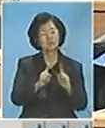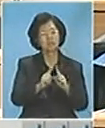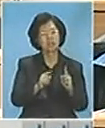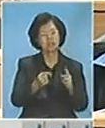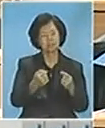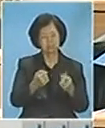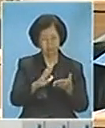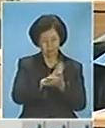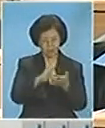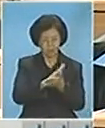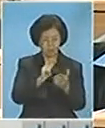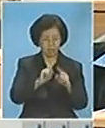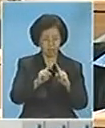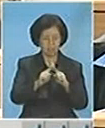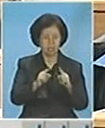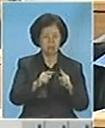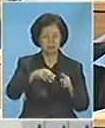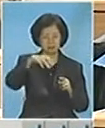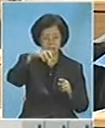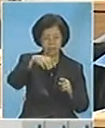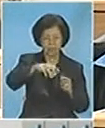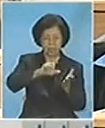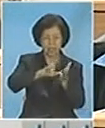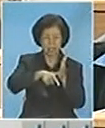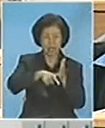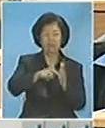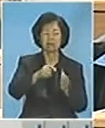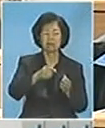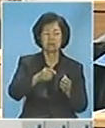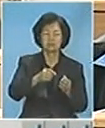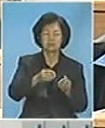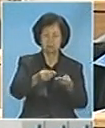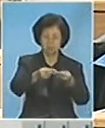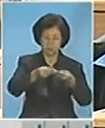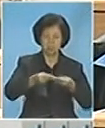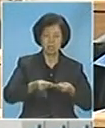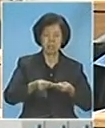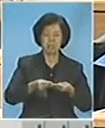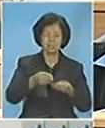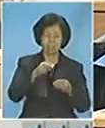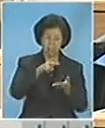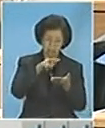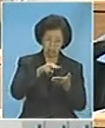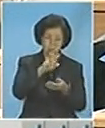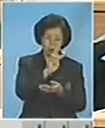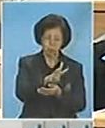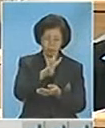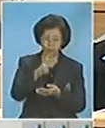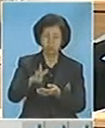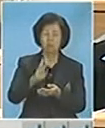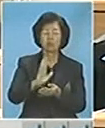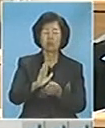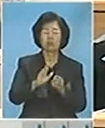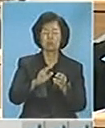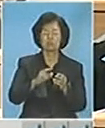เอกสารที่ทางสำนักงานเลขาธิการสภาผู้แทนราษฎรแล้วก็ทางเว็บไซต์ของราชบัณฑิตยสถานเอง